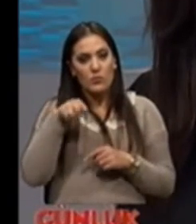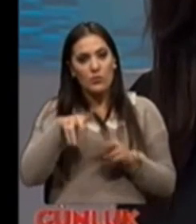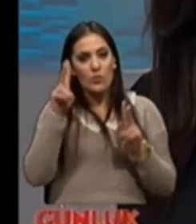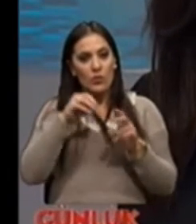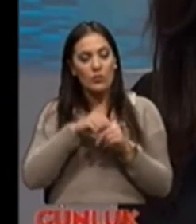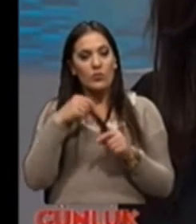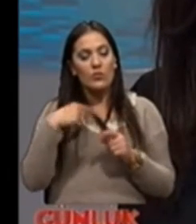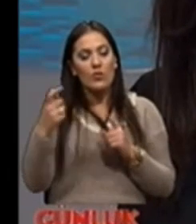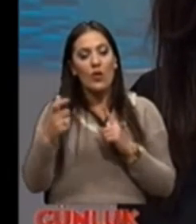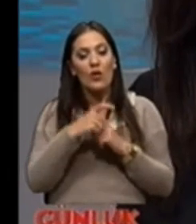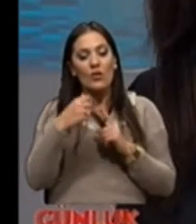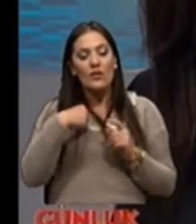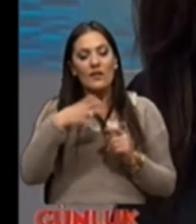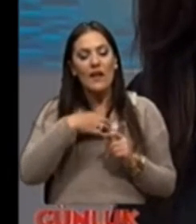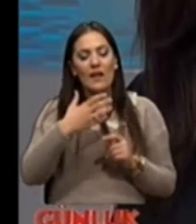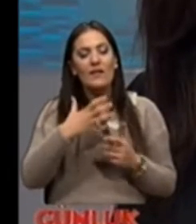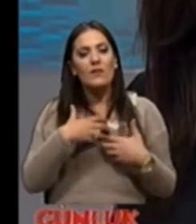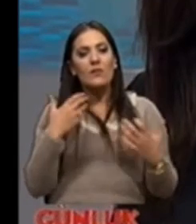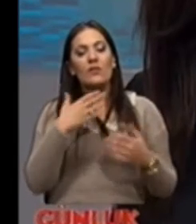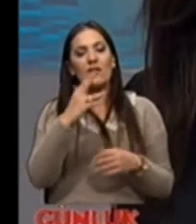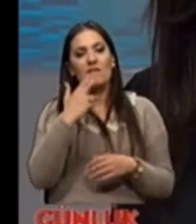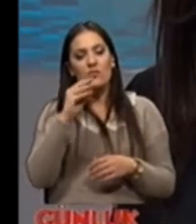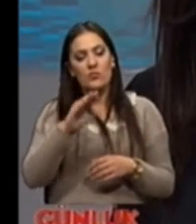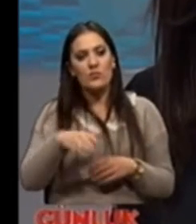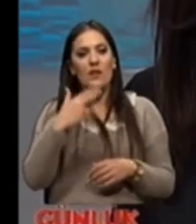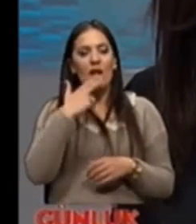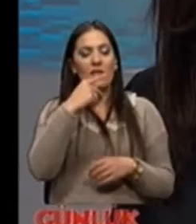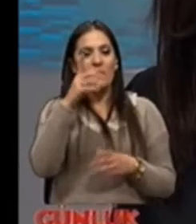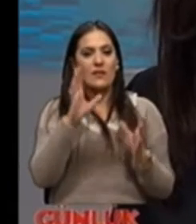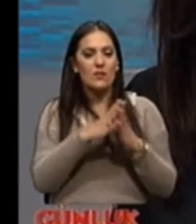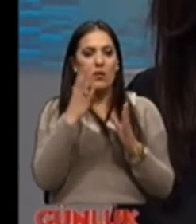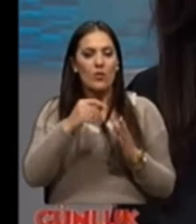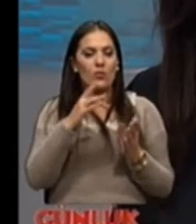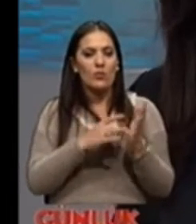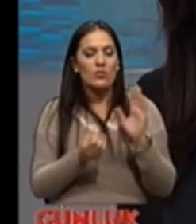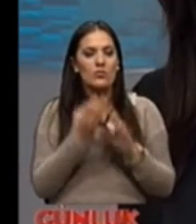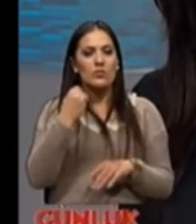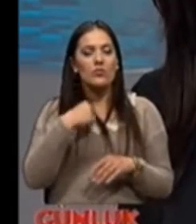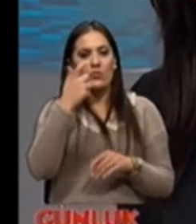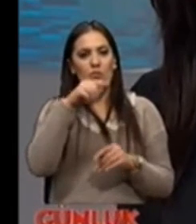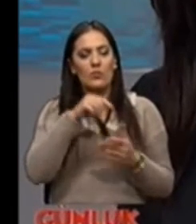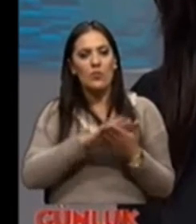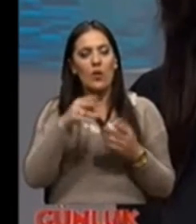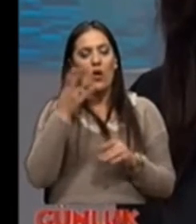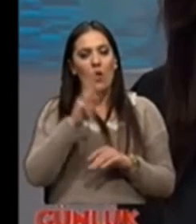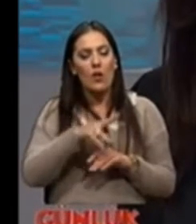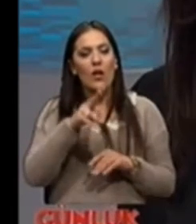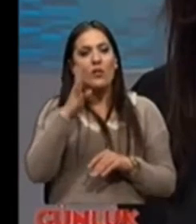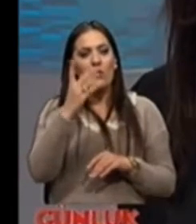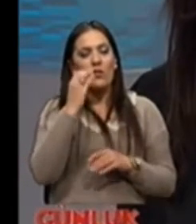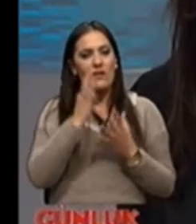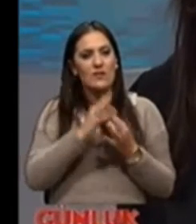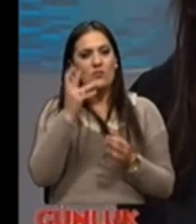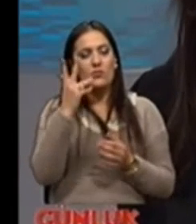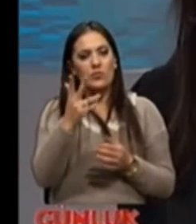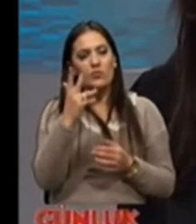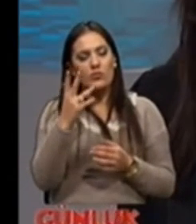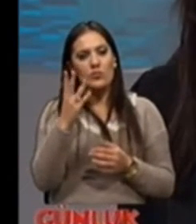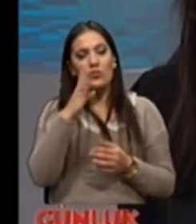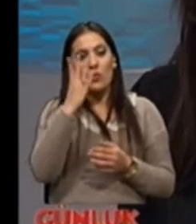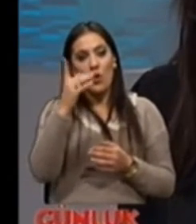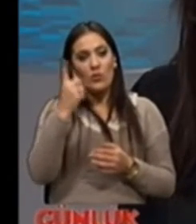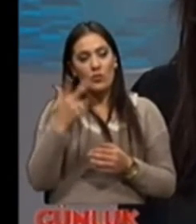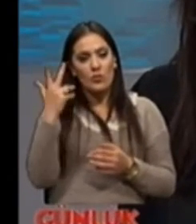donanımsız olanların daha çok kız çocuklarının ve kadınların olduğu ortaya çıkıyor. Türkiye'de durum. Ölen 4 kişiden 3 kişi, 4'te 3'ü bayan